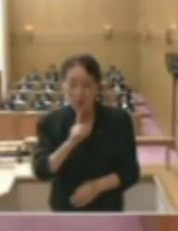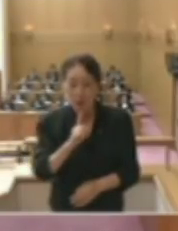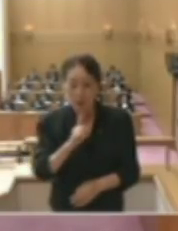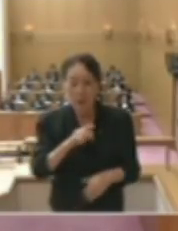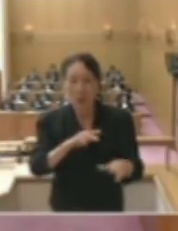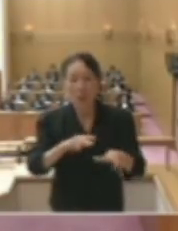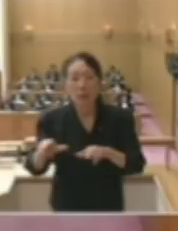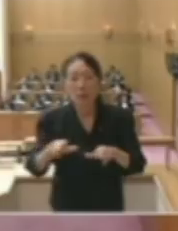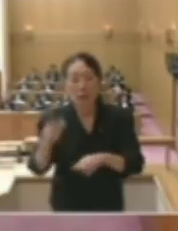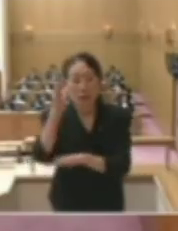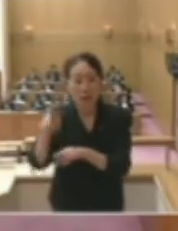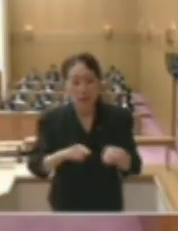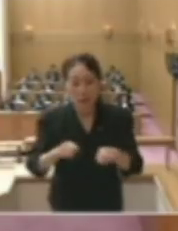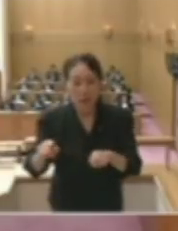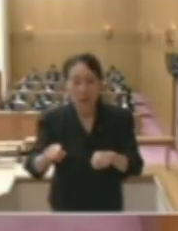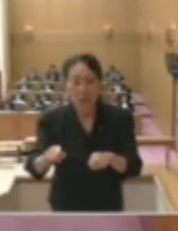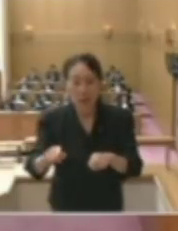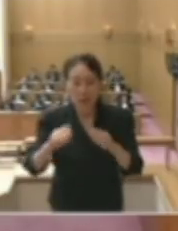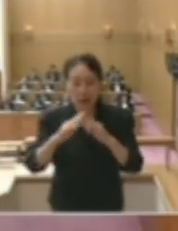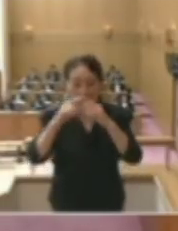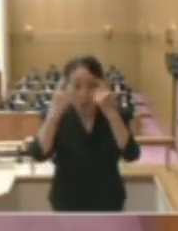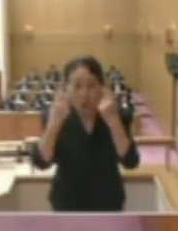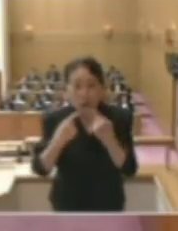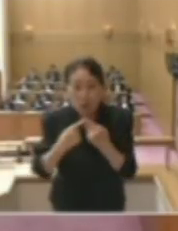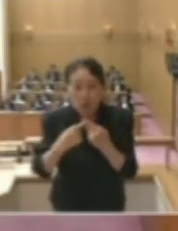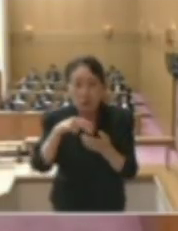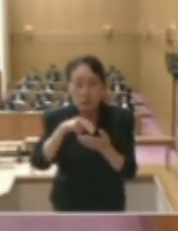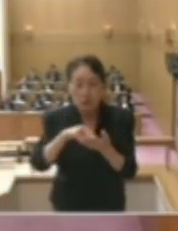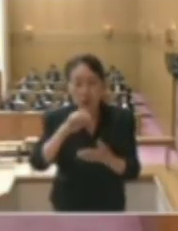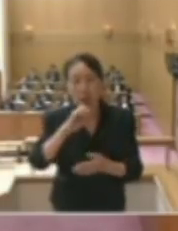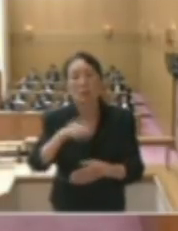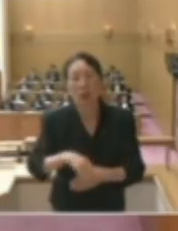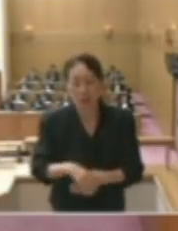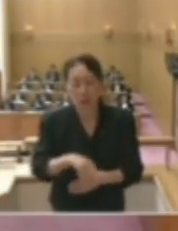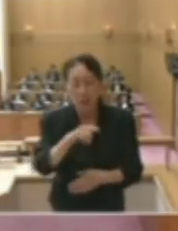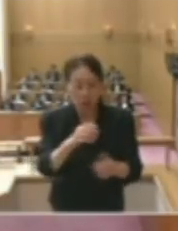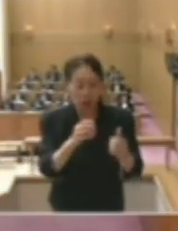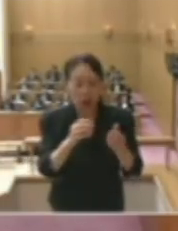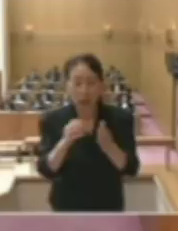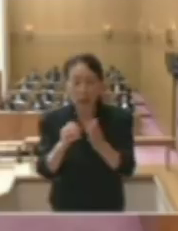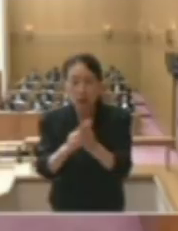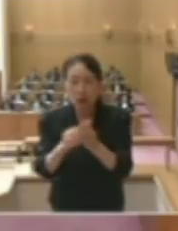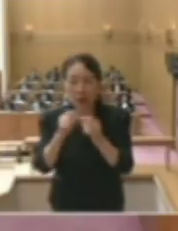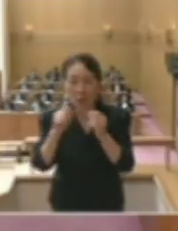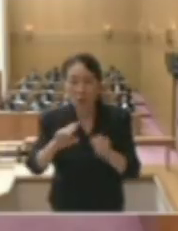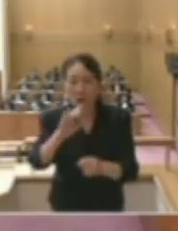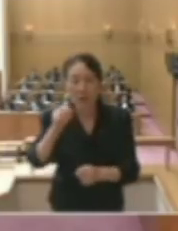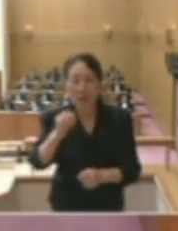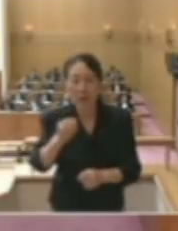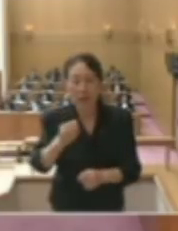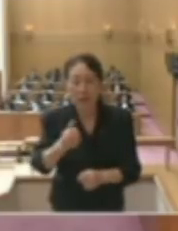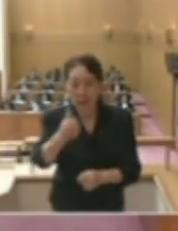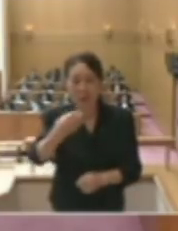として、発言をいたしましたと、このように申し上げました。で今、石岡議員が引用され